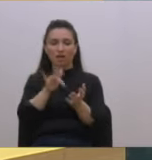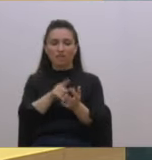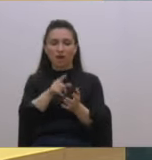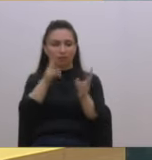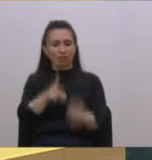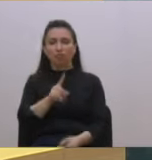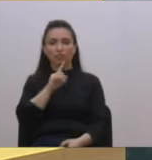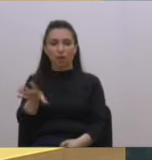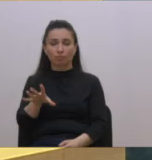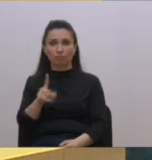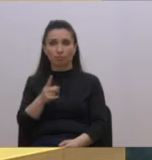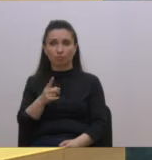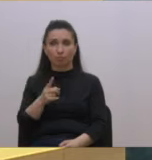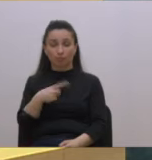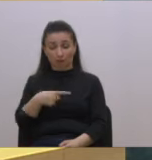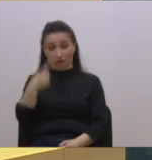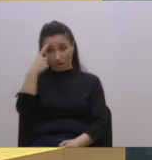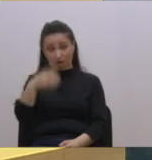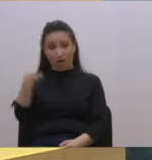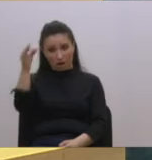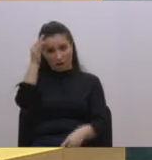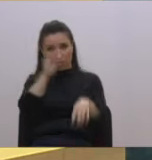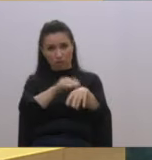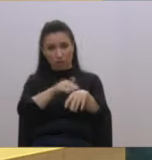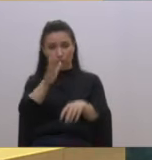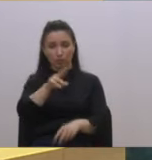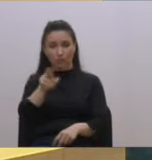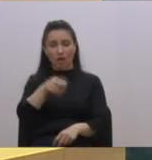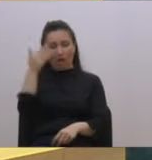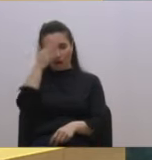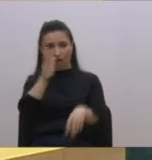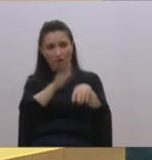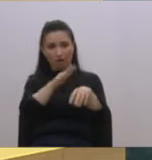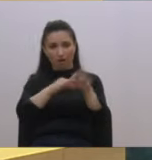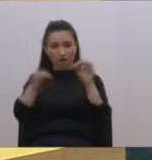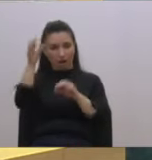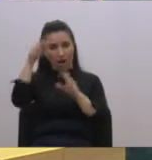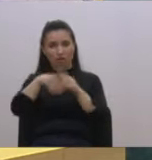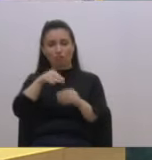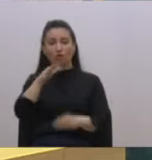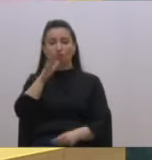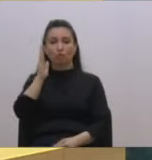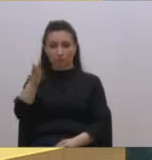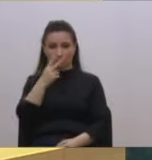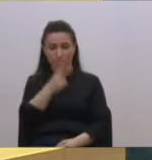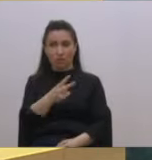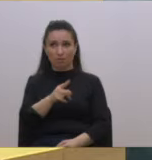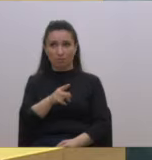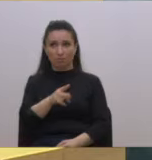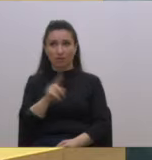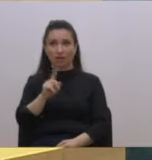ემუქრება? ამას გადახსენებთ მე თქვენ დეკემბრის თვეში და ხალხი გადახსენებთ მანამდე არჩევნებში. რაც შეეხება